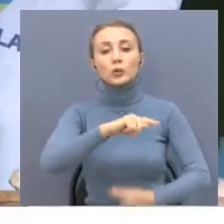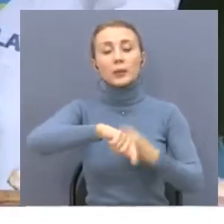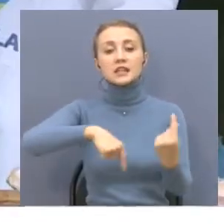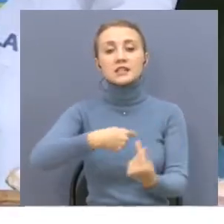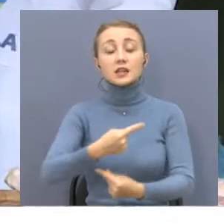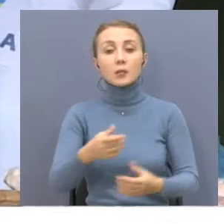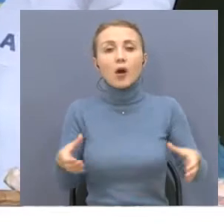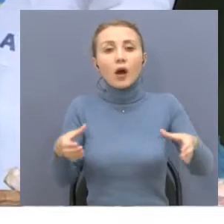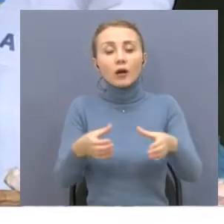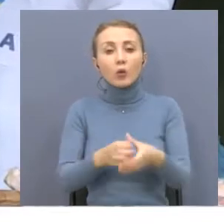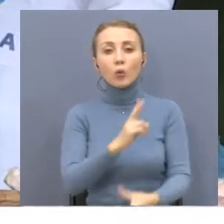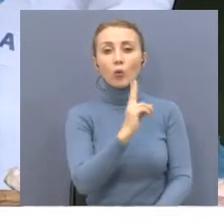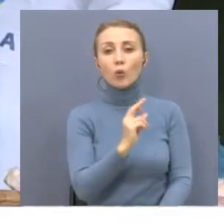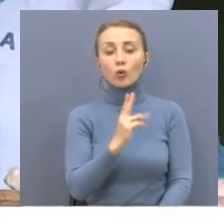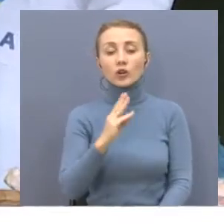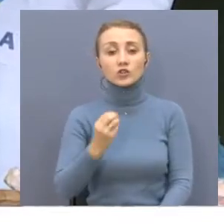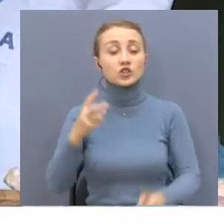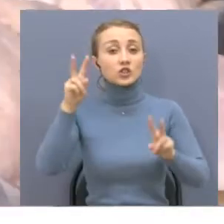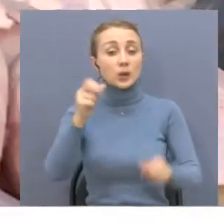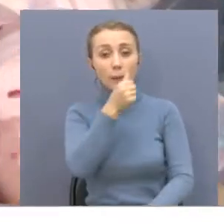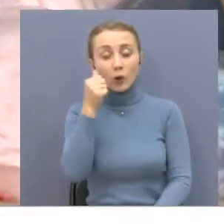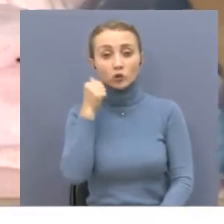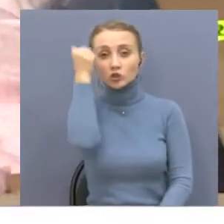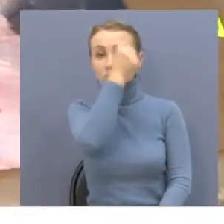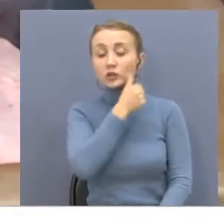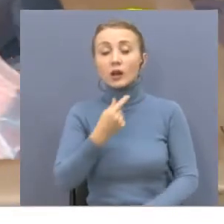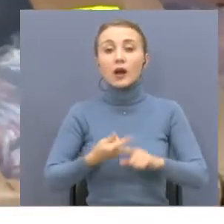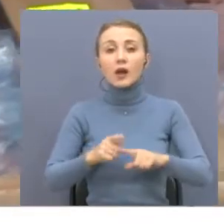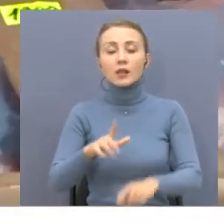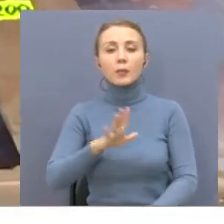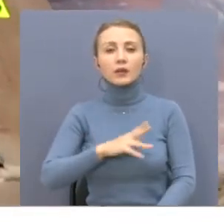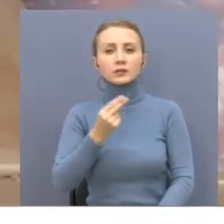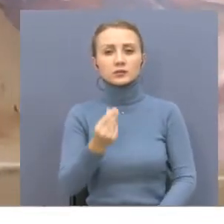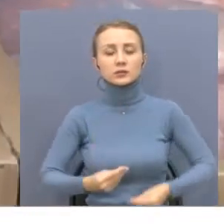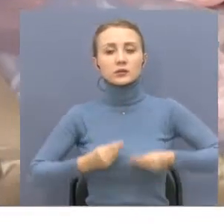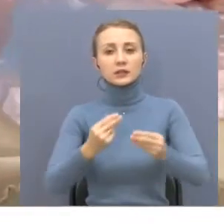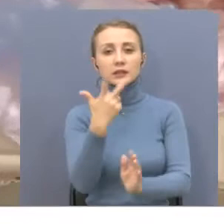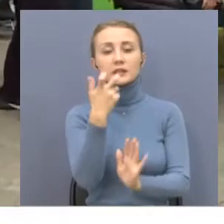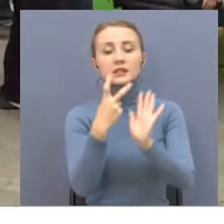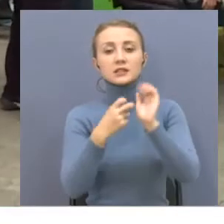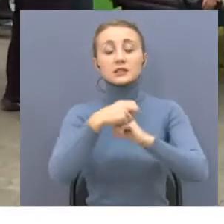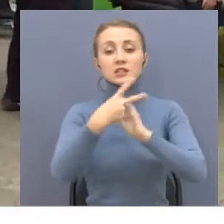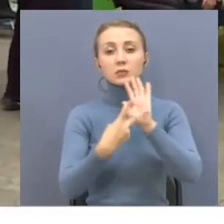қорына азық-түлік сатып алынуда. Былтыр осы мақсатқа облыстық бюджеттен 317,5 миллион теңге бөлінсе, биыл бұл сома 750 миллионға